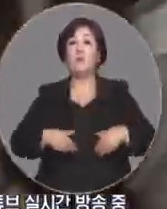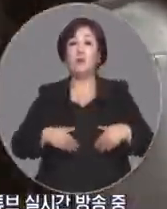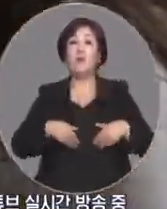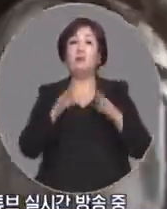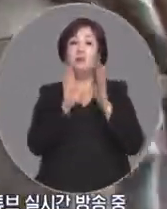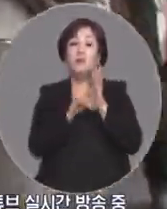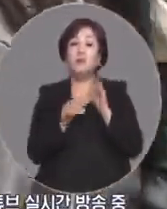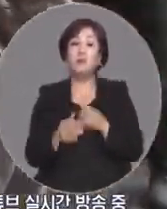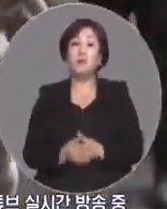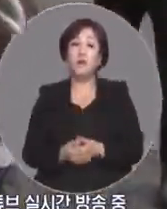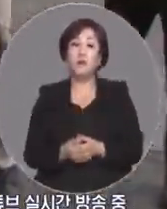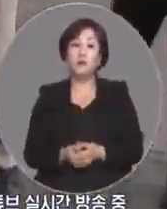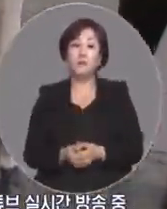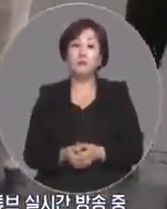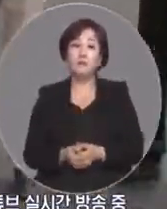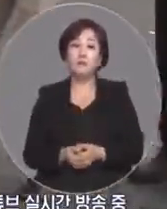앱 잇으면 김 교 됩니다